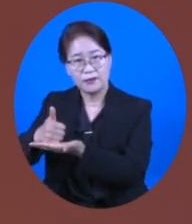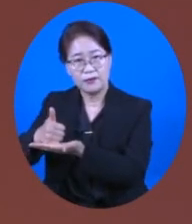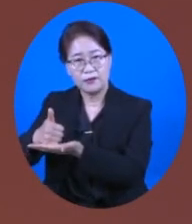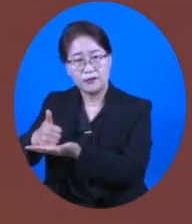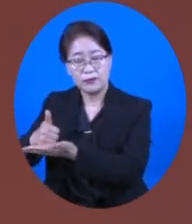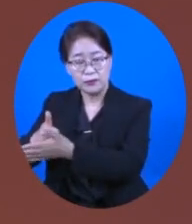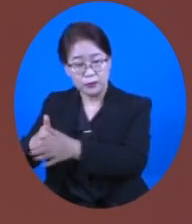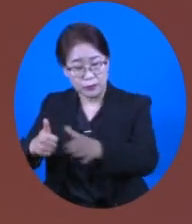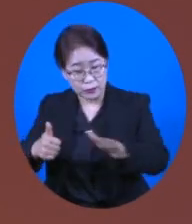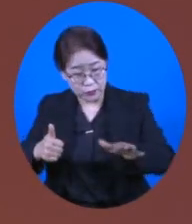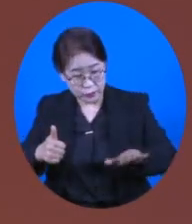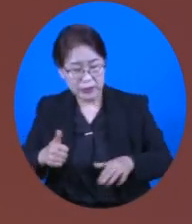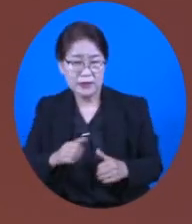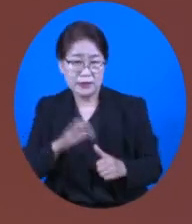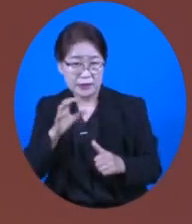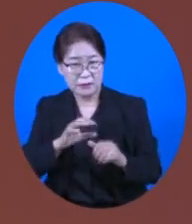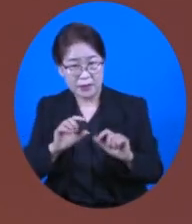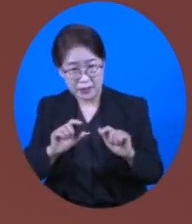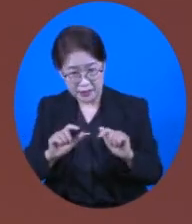우리를 책망하는 것이 아니라